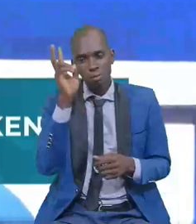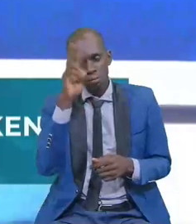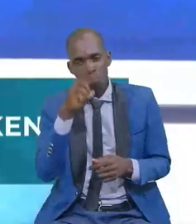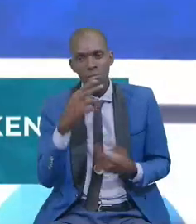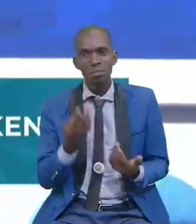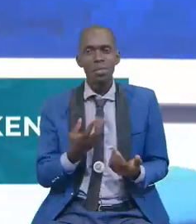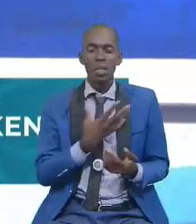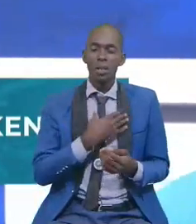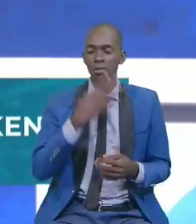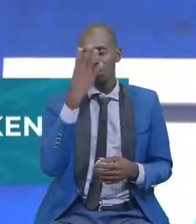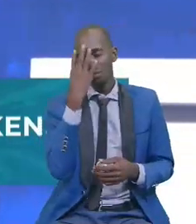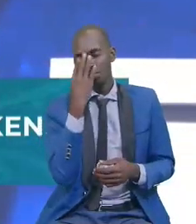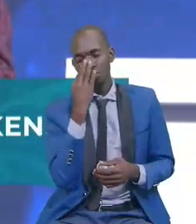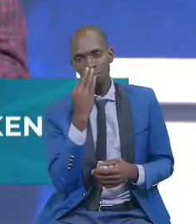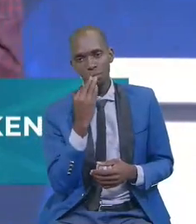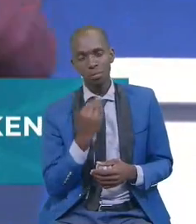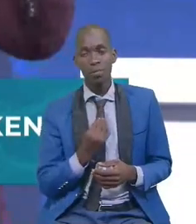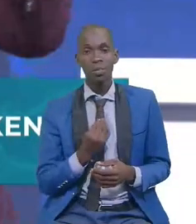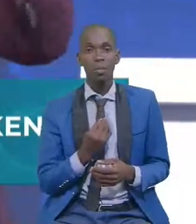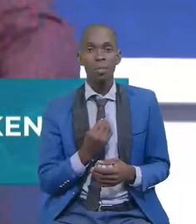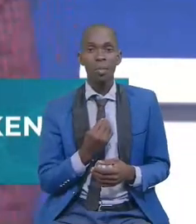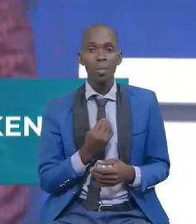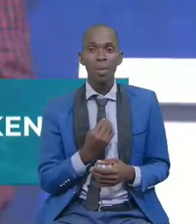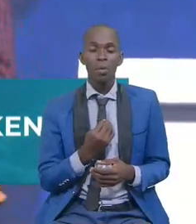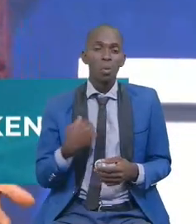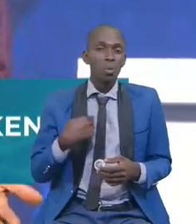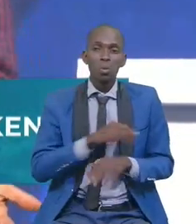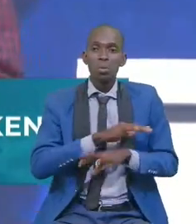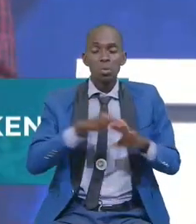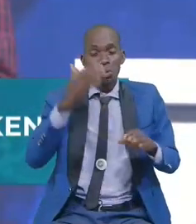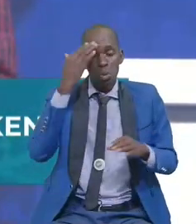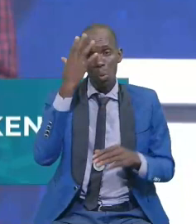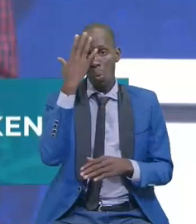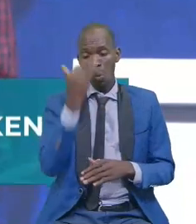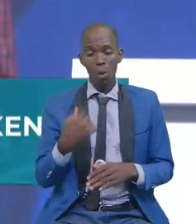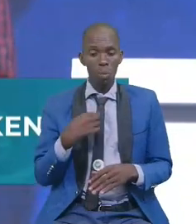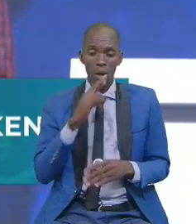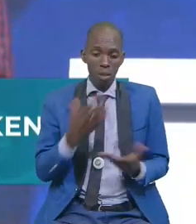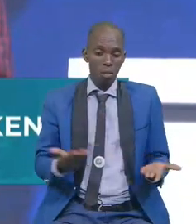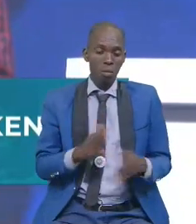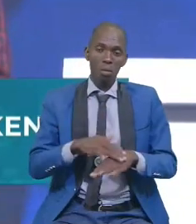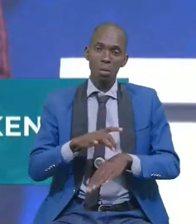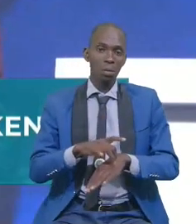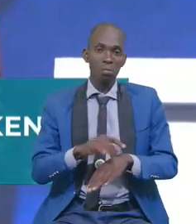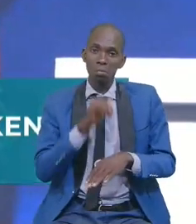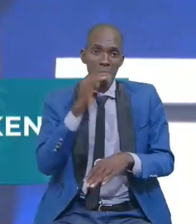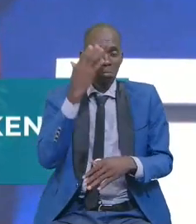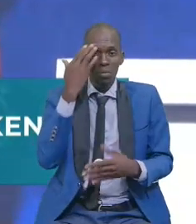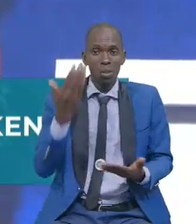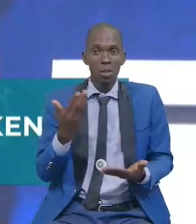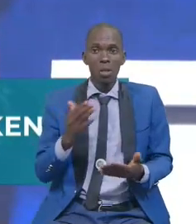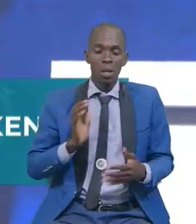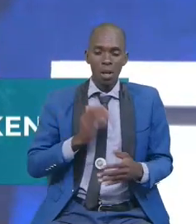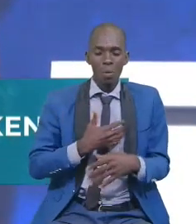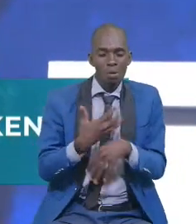Nous étions dormants, ensommeillés. On ne savait même pas pourquoi on est sur la terre. Notre